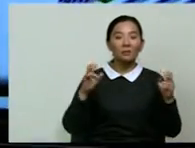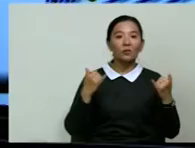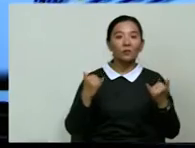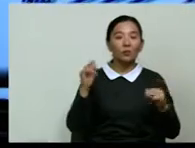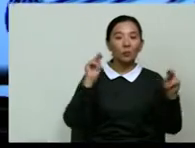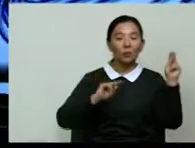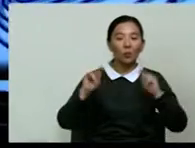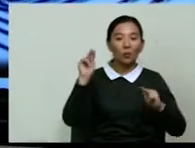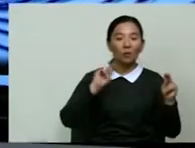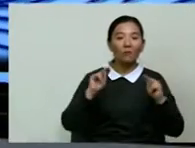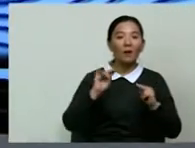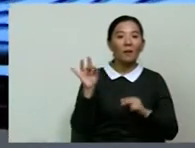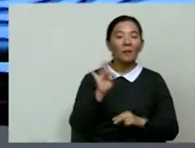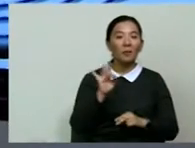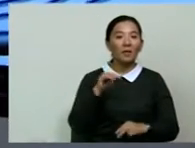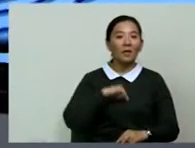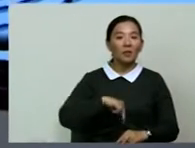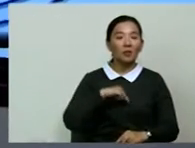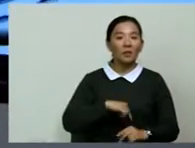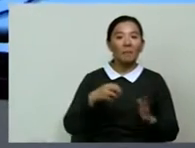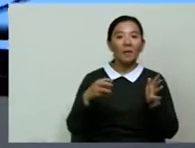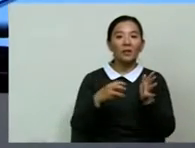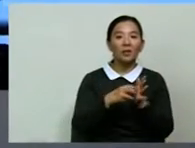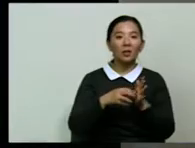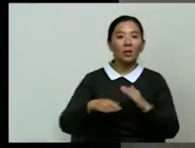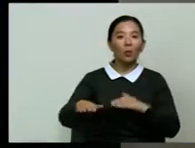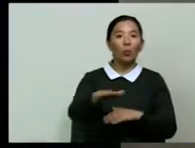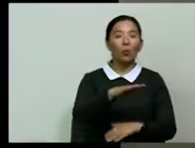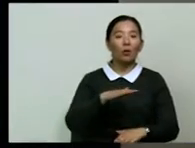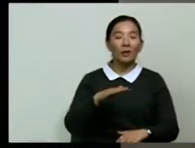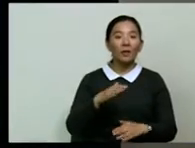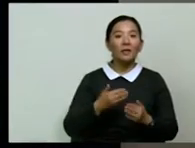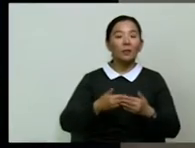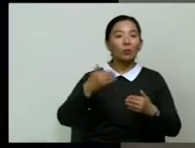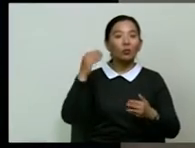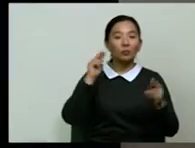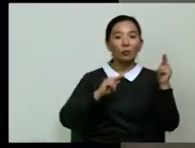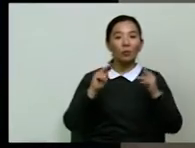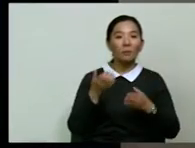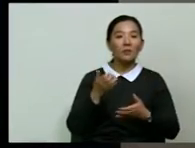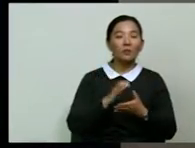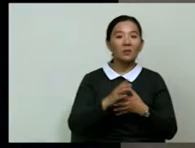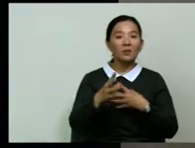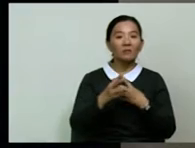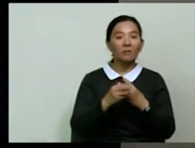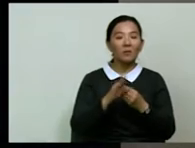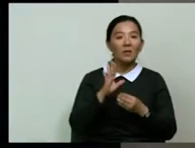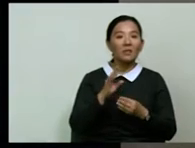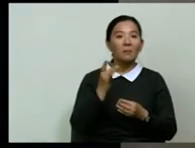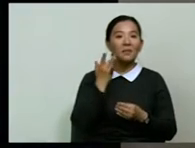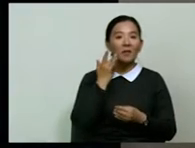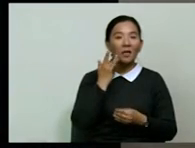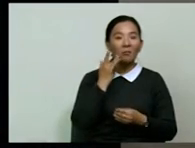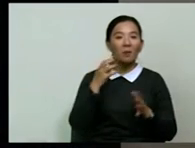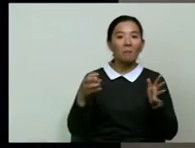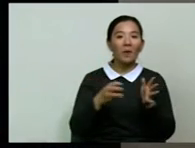– параметры, характеризующие магнитное поле. На прошлом уроке мы познакомились с вами с постоянными